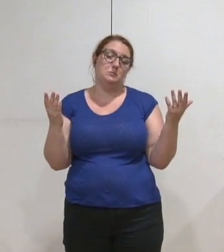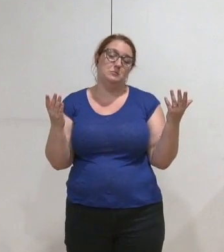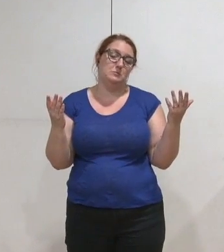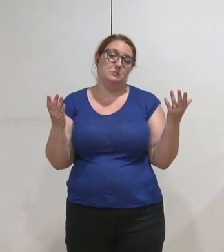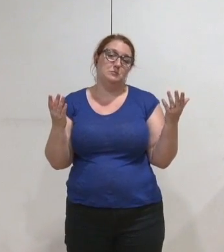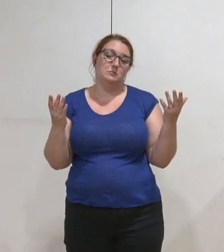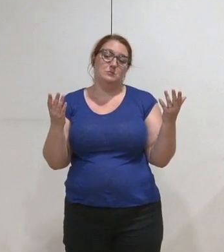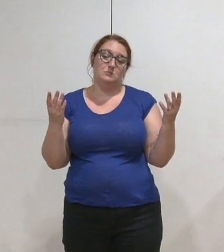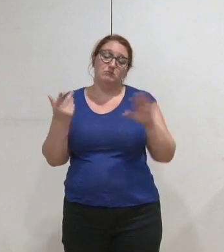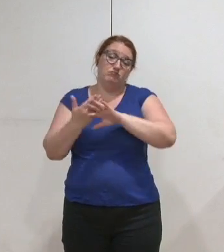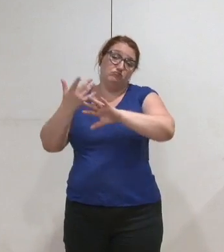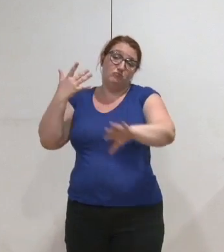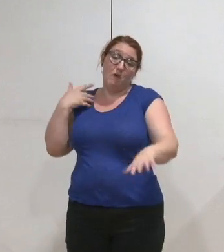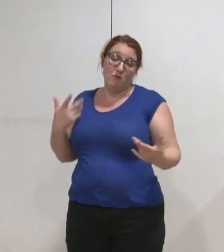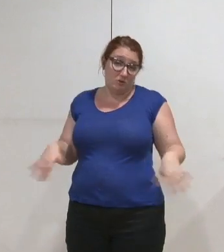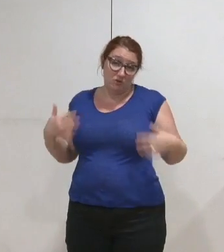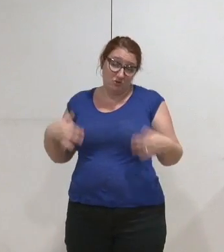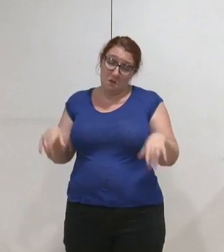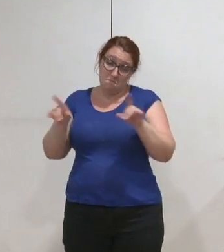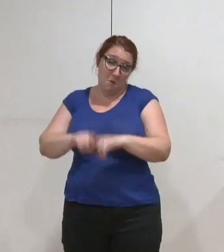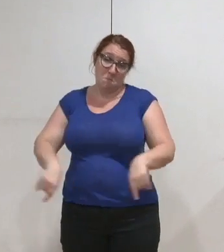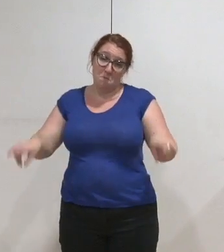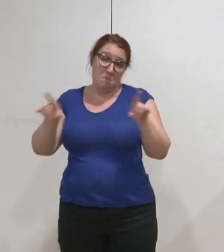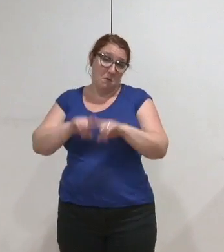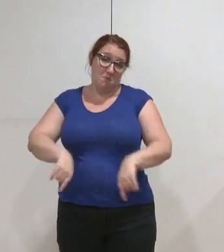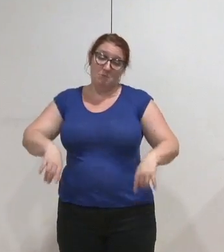sont et demeur irréductiblement